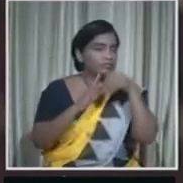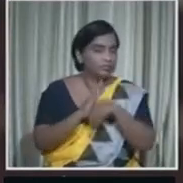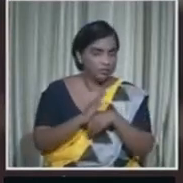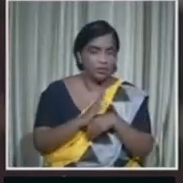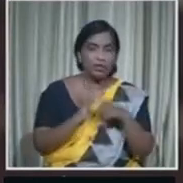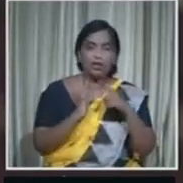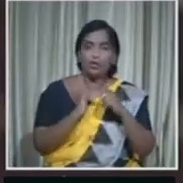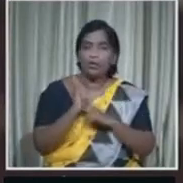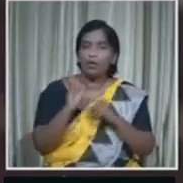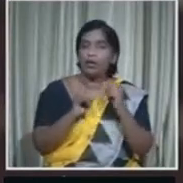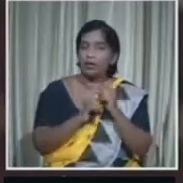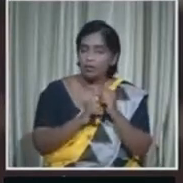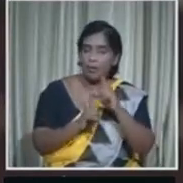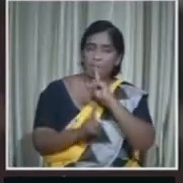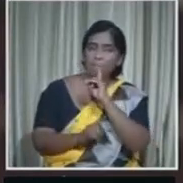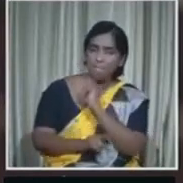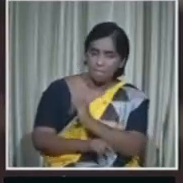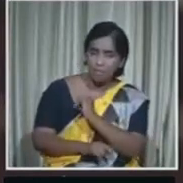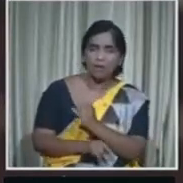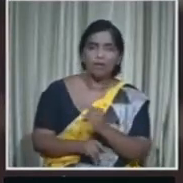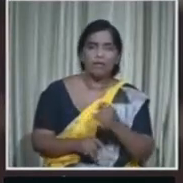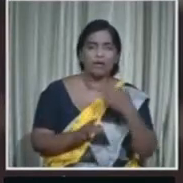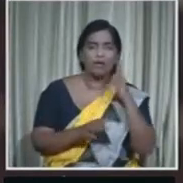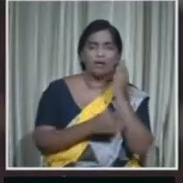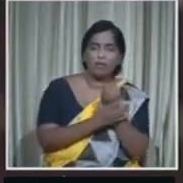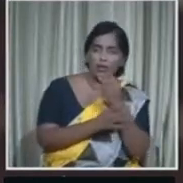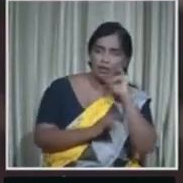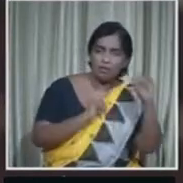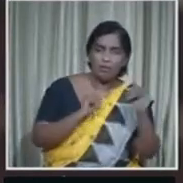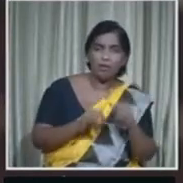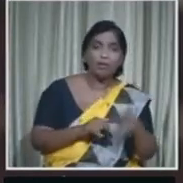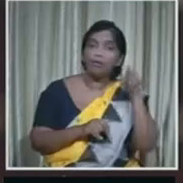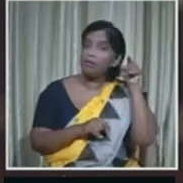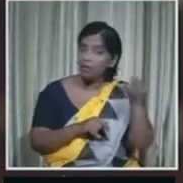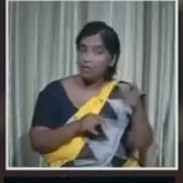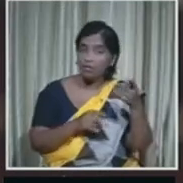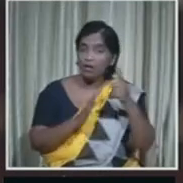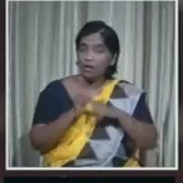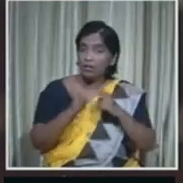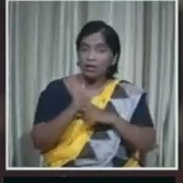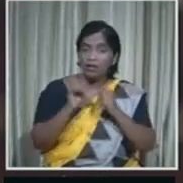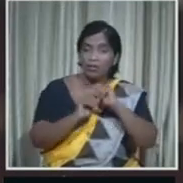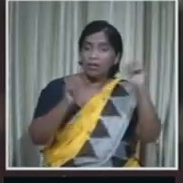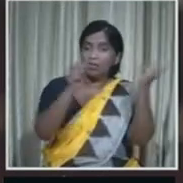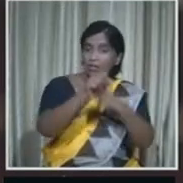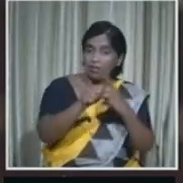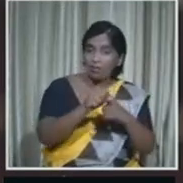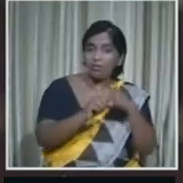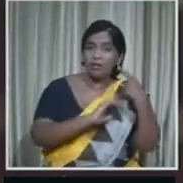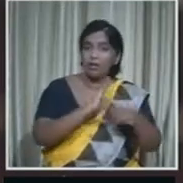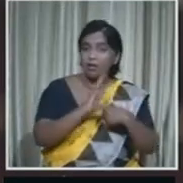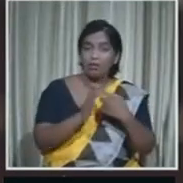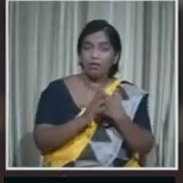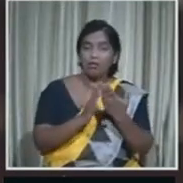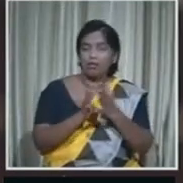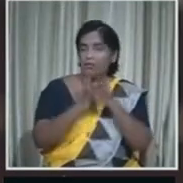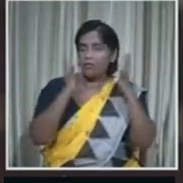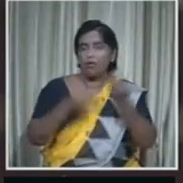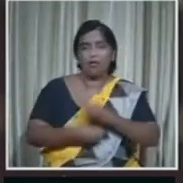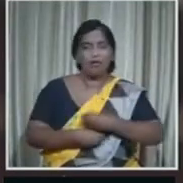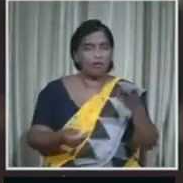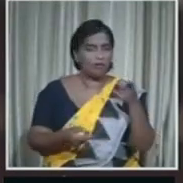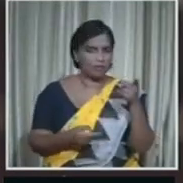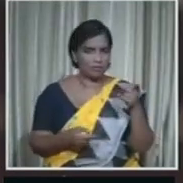එක්සත් ජාතික පක්ෂයටත් බයිනවා. මෙහාටත් බයිනවා. හැබැයි තමුන්නාන්සලා මිනිස්සු මරාගෙන මේ රටේ ආර්ථික උනතර විනාශ කරවද ඔබතුමාලා ඒ